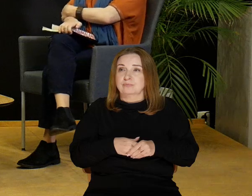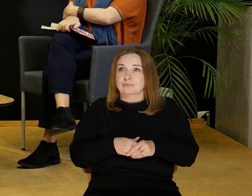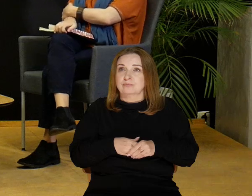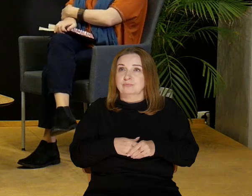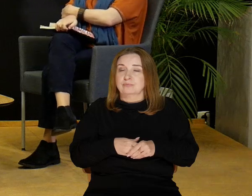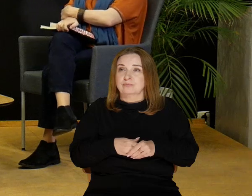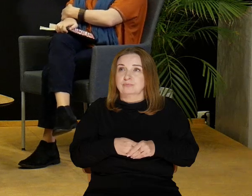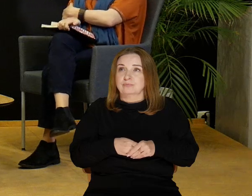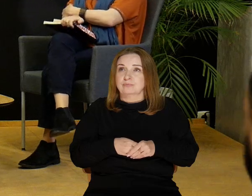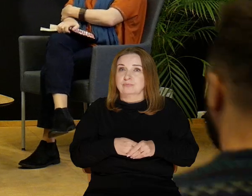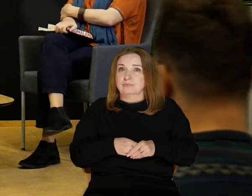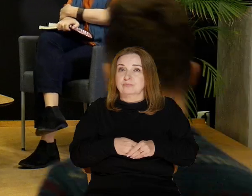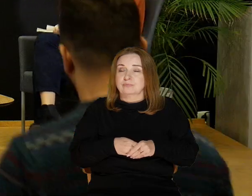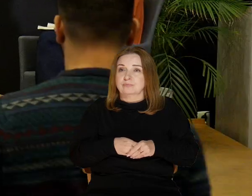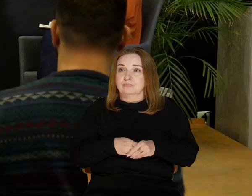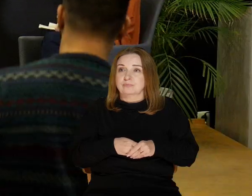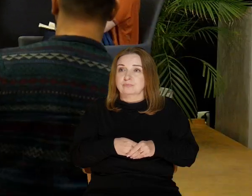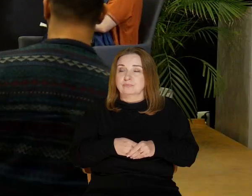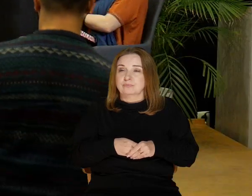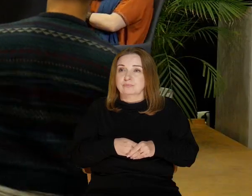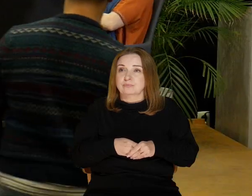Z zapamiętaniem.